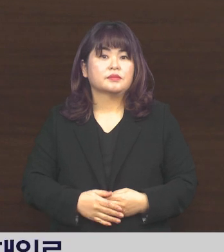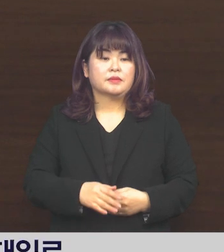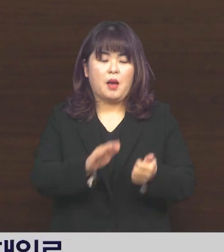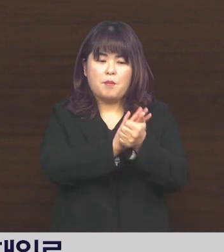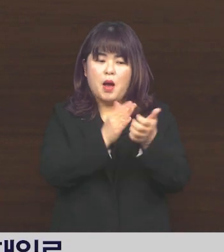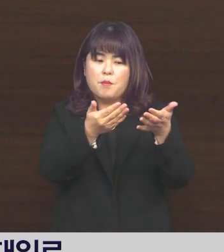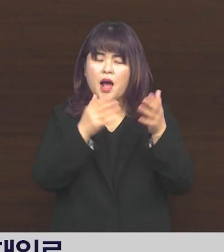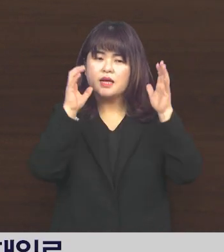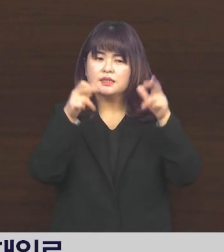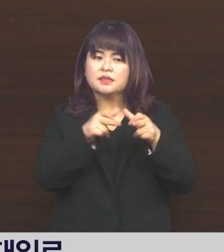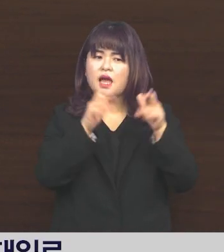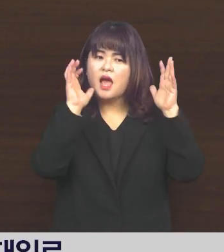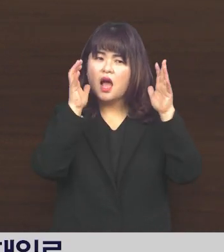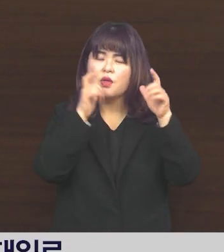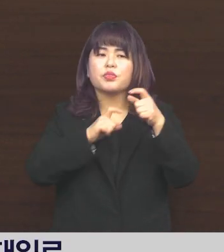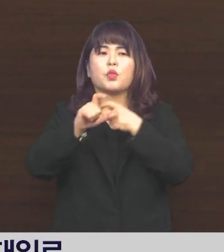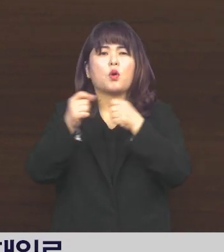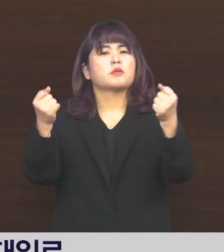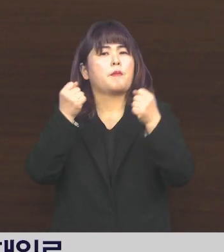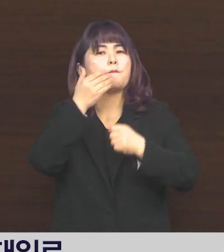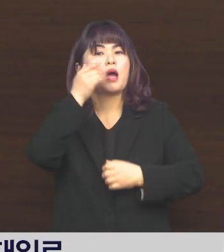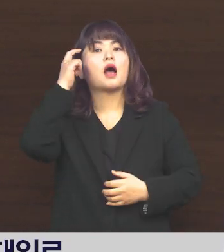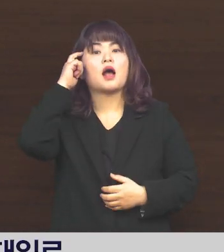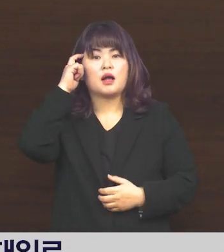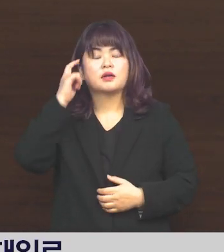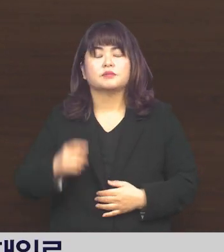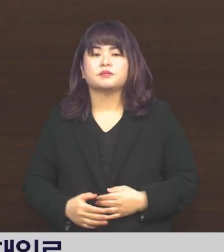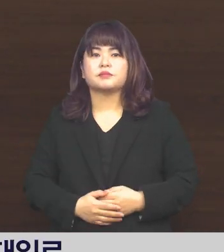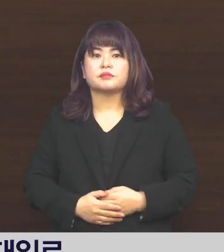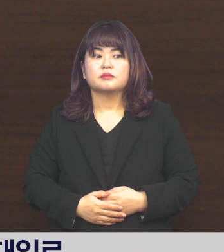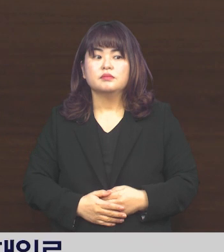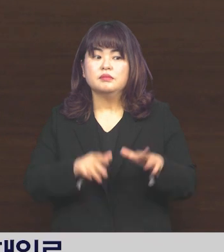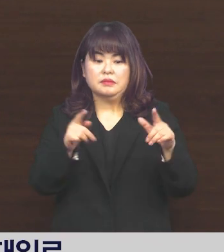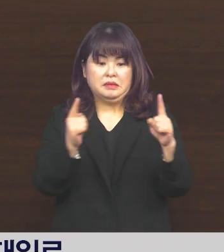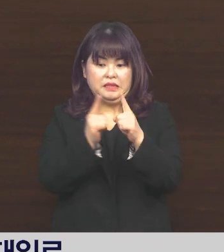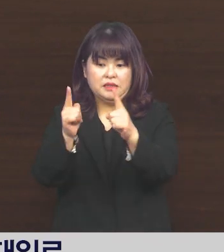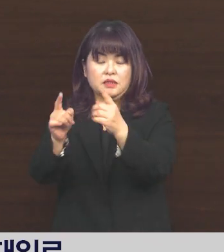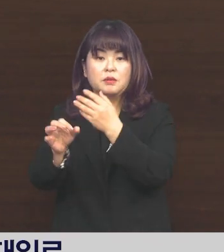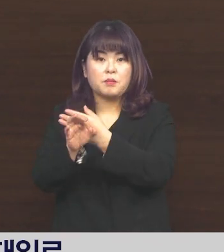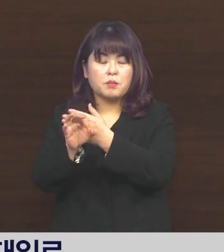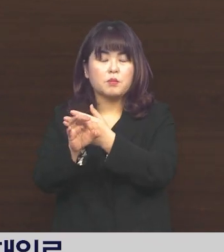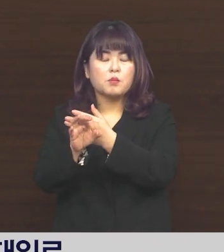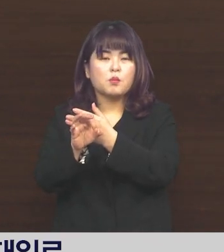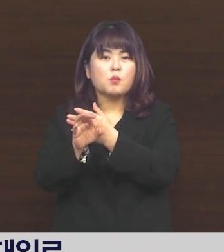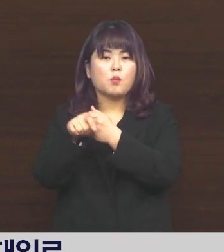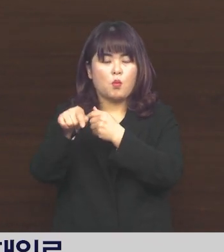입을 장애아동들은 더욱더 힘이 나지 않을까 생각을 하고 또 1대1로 이렇게 매칭을 해서